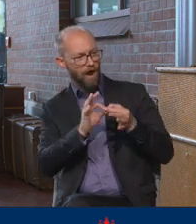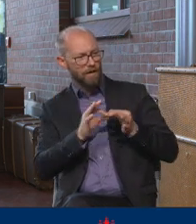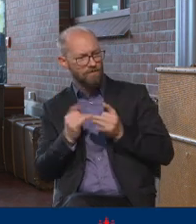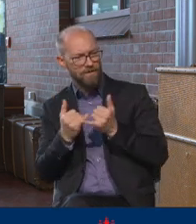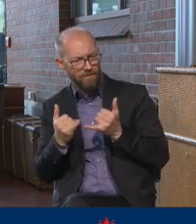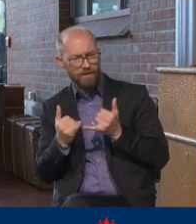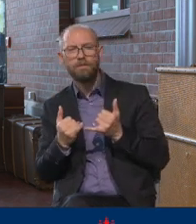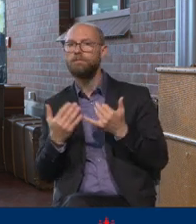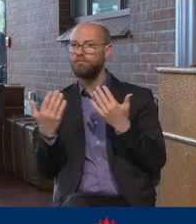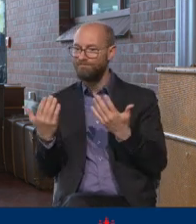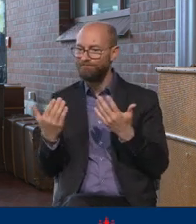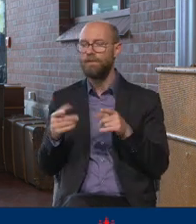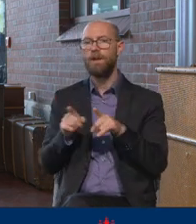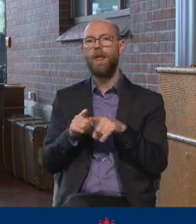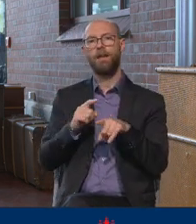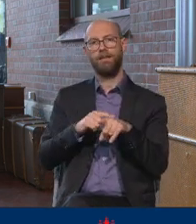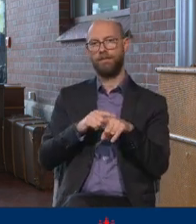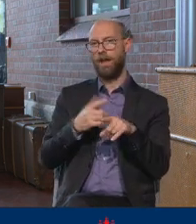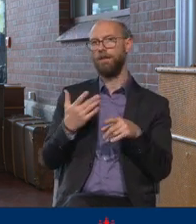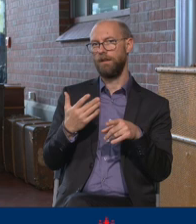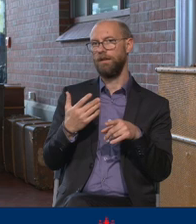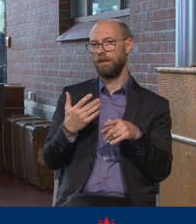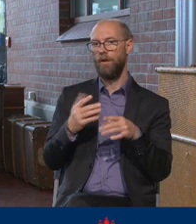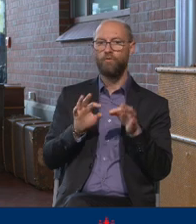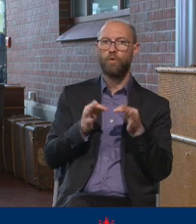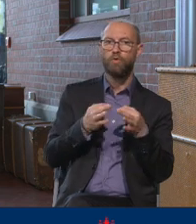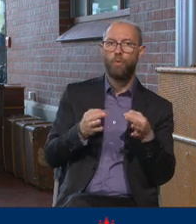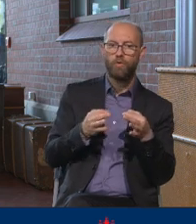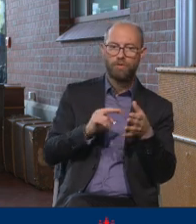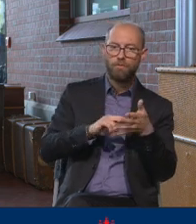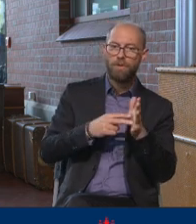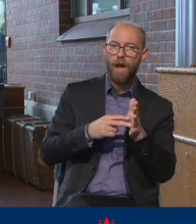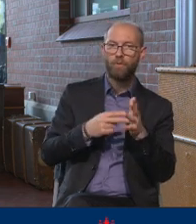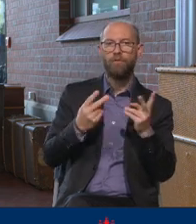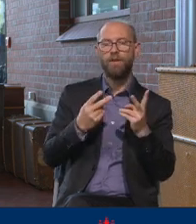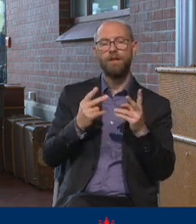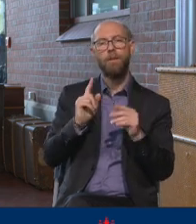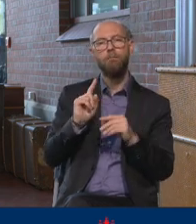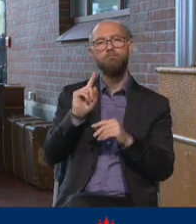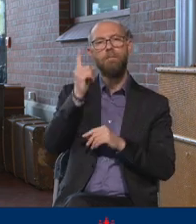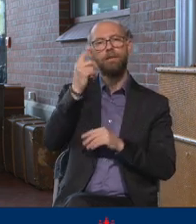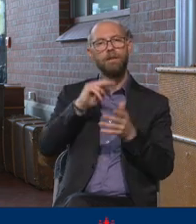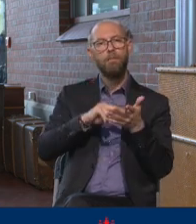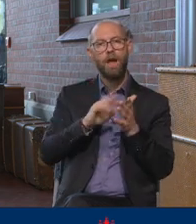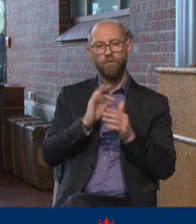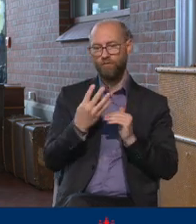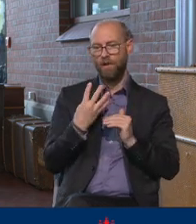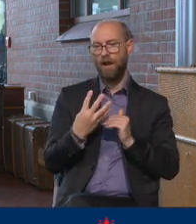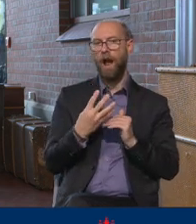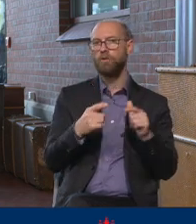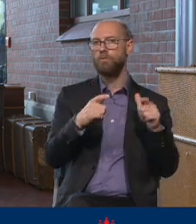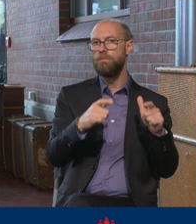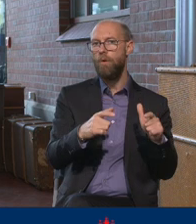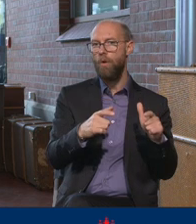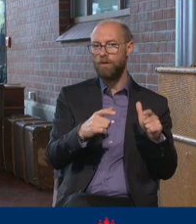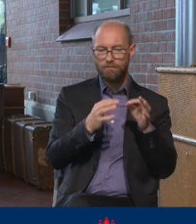gleichzeitig eine funktions planung quasi so der detaillierte masterplan für den grasbrook und auch das